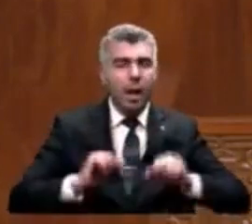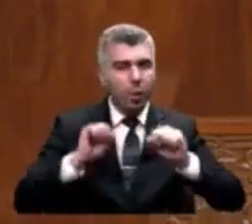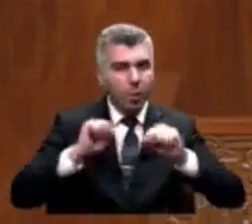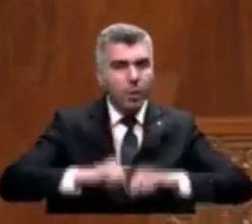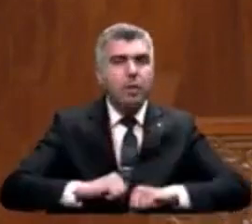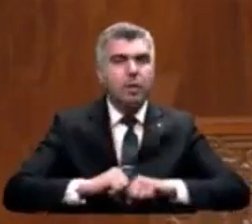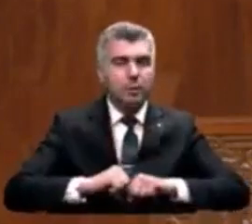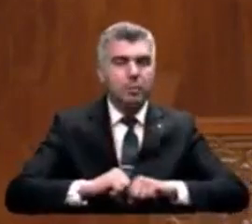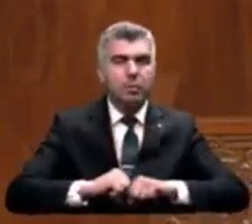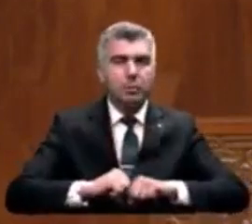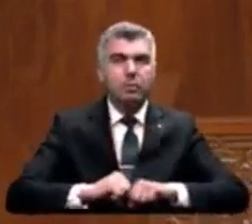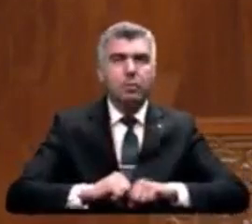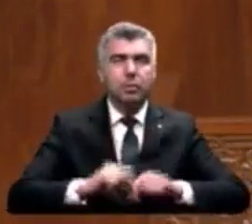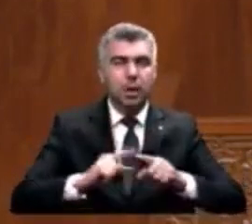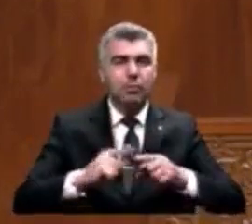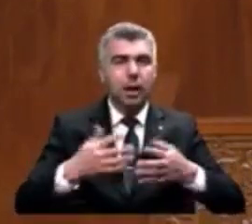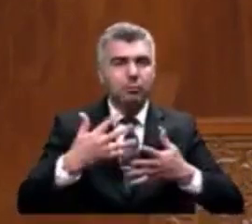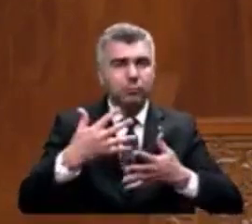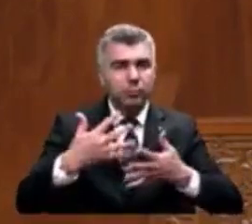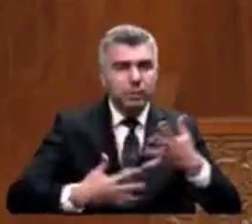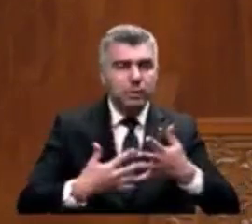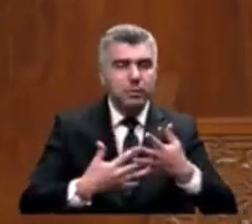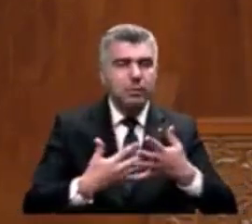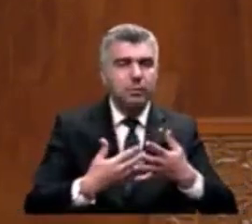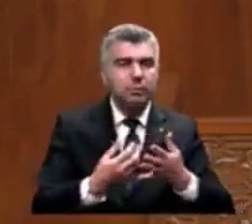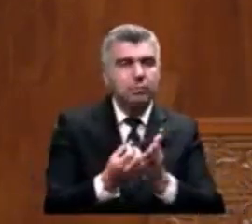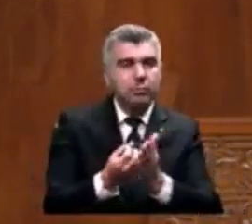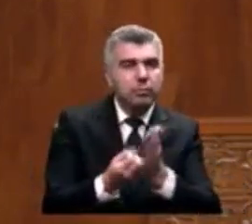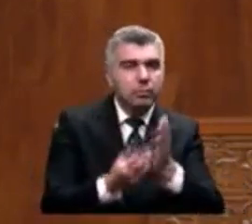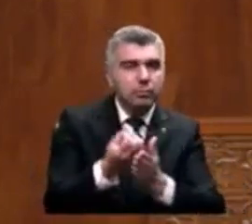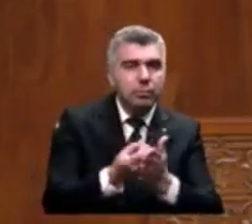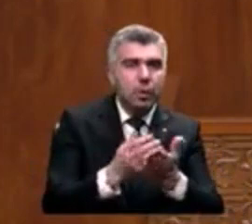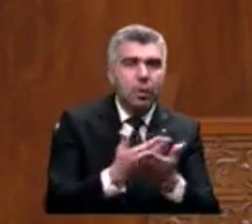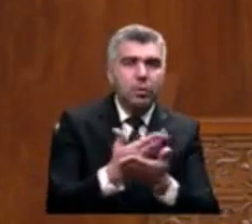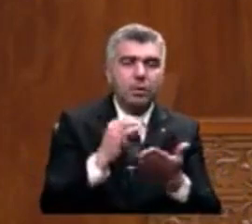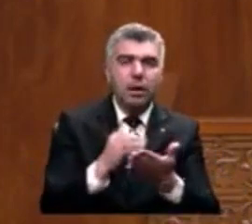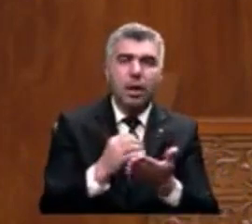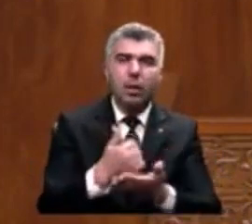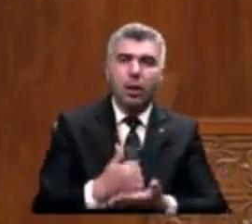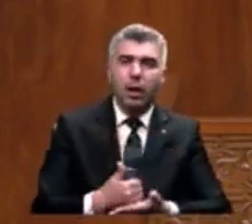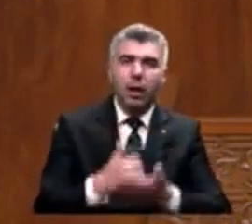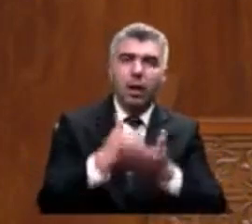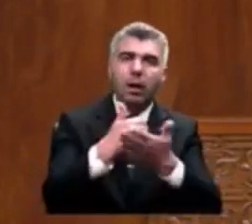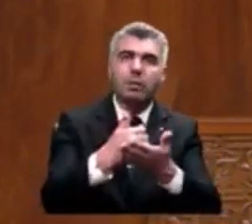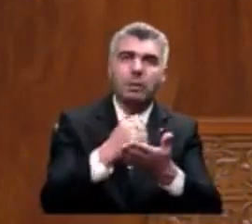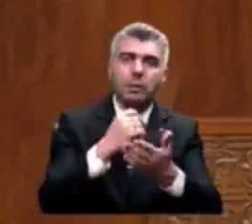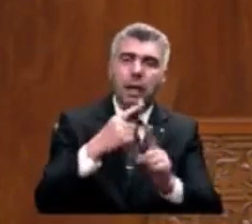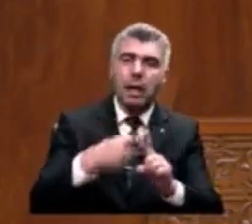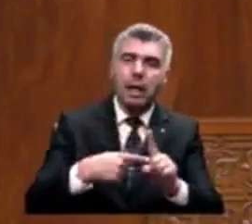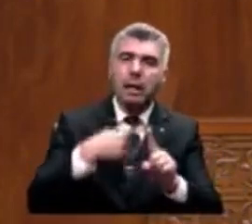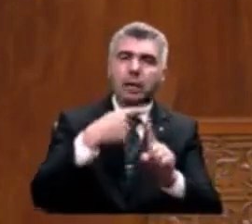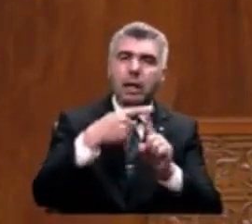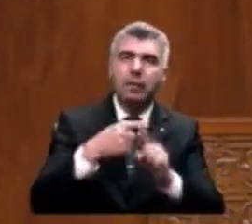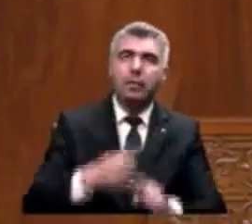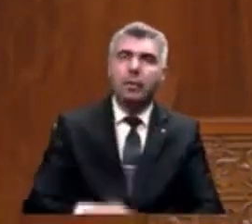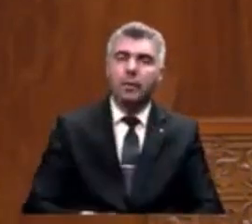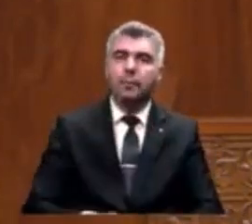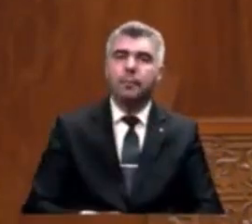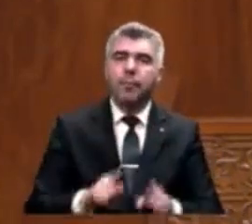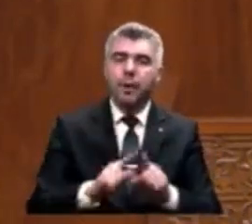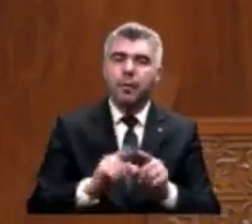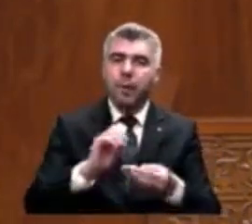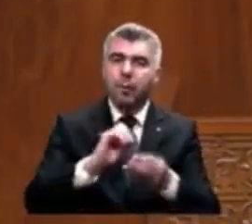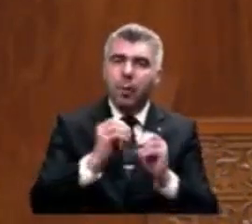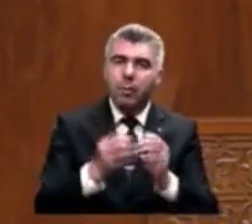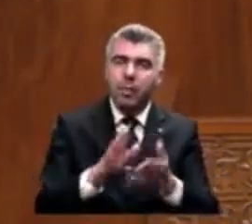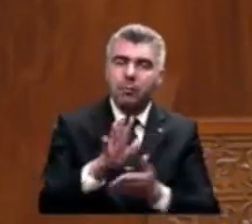باش تدخل التفاصيل وتعطي هاد الضمانات الإضافية باش ما يبقاش اللبس وما